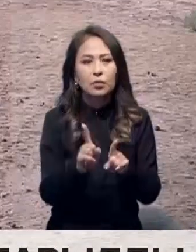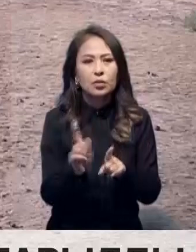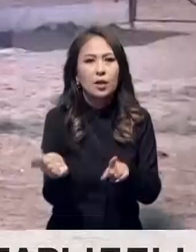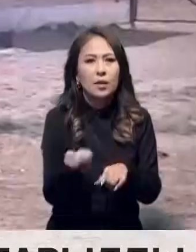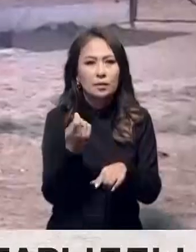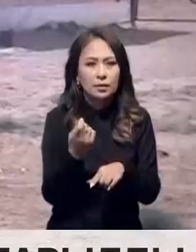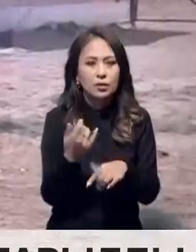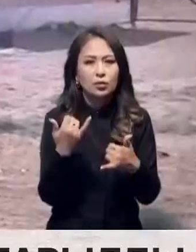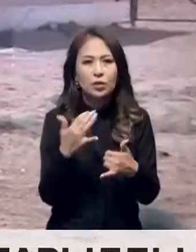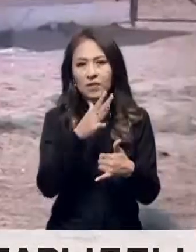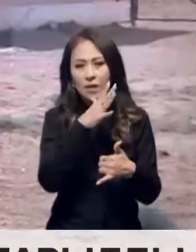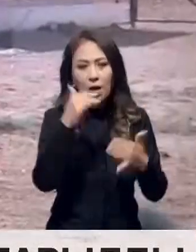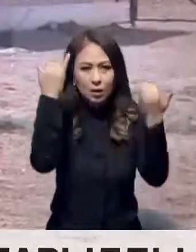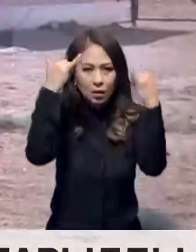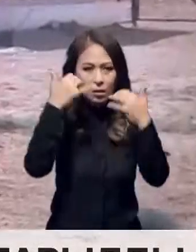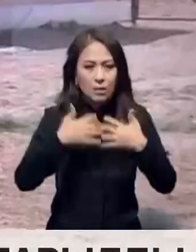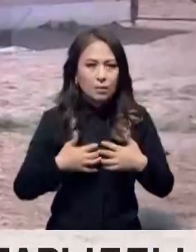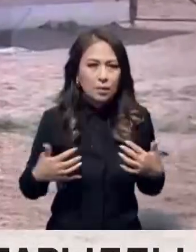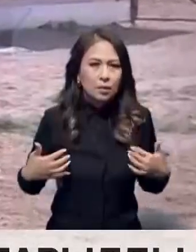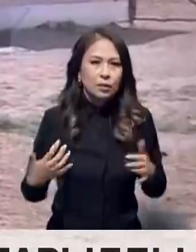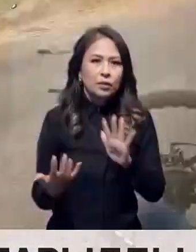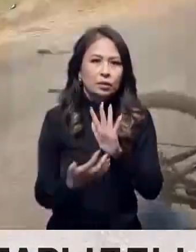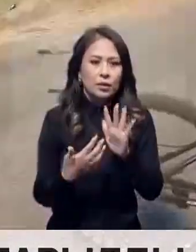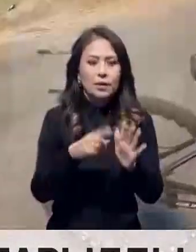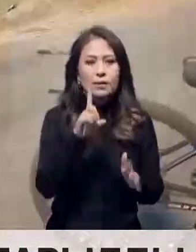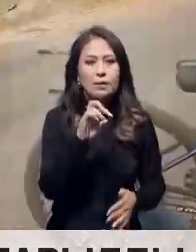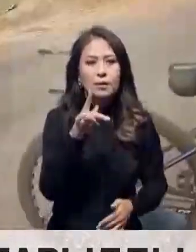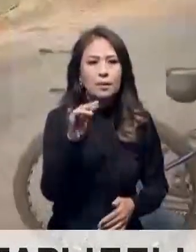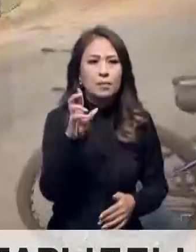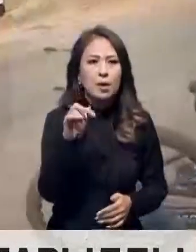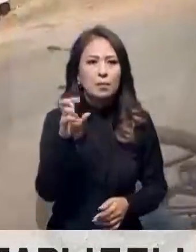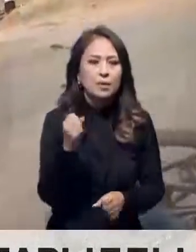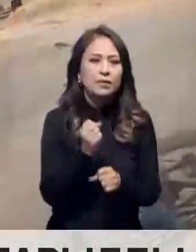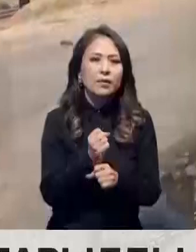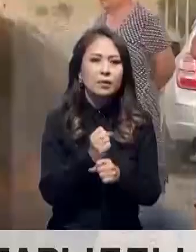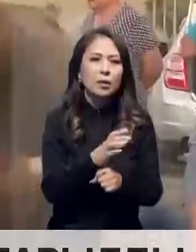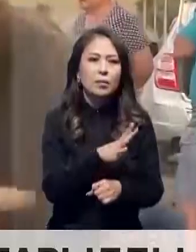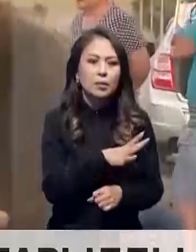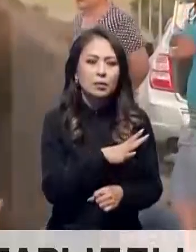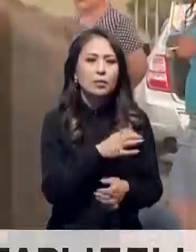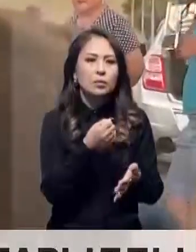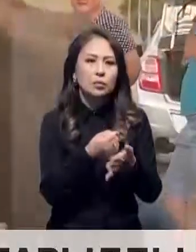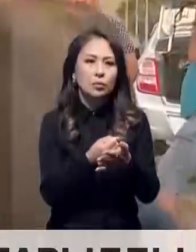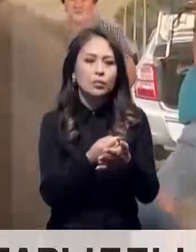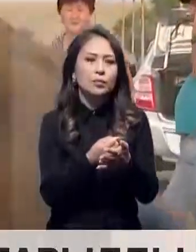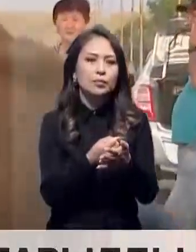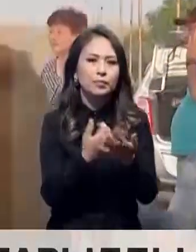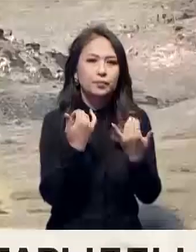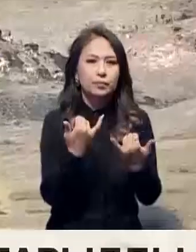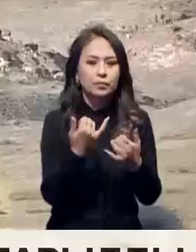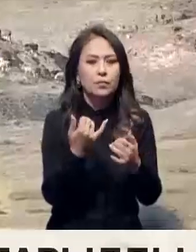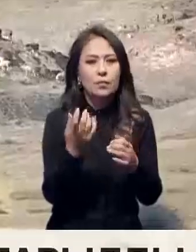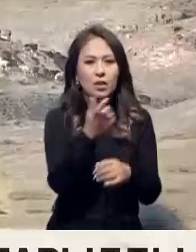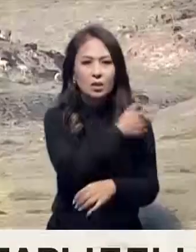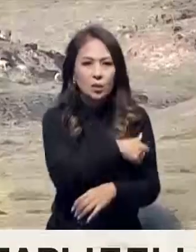етіп отыр. Әсіресе сиыр малына жайылым тапшы. Зеңгібаба төліне еңгемі 8-10 шақырымға дейін өріс керек. Табын мен қой